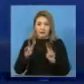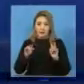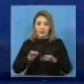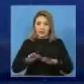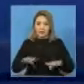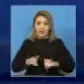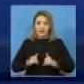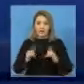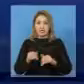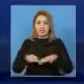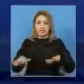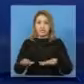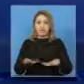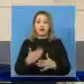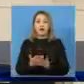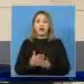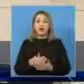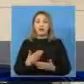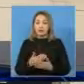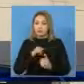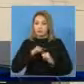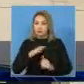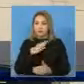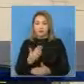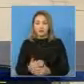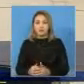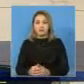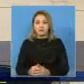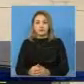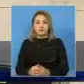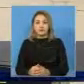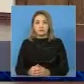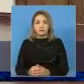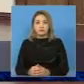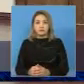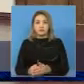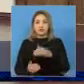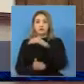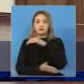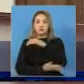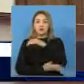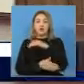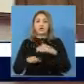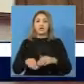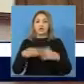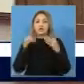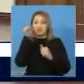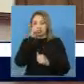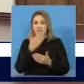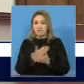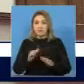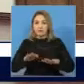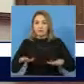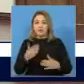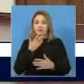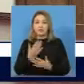балаларға арналған шығармалар номинациясының игер атанды. Соңғы жылдары балалар әдебиеті көп айтылып жүр.